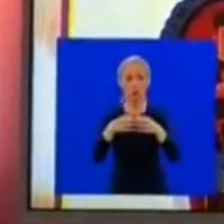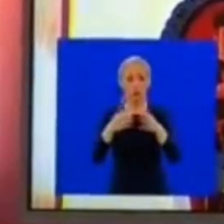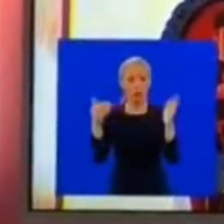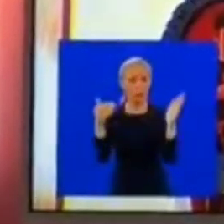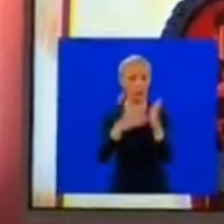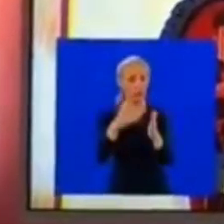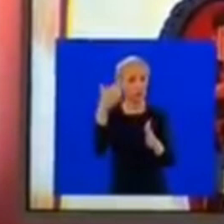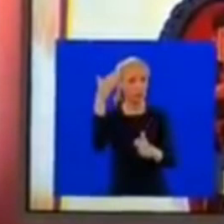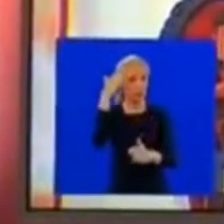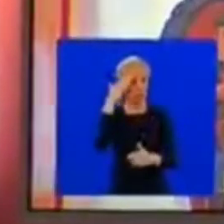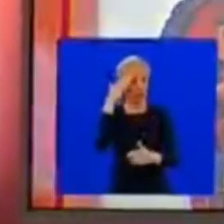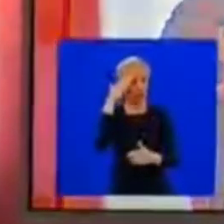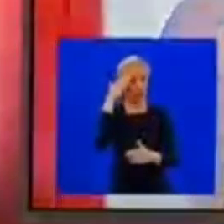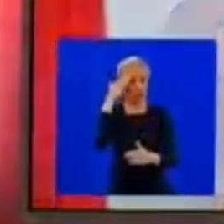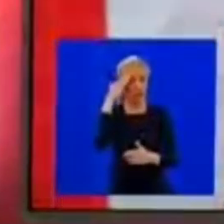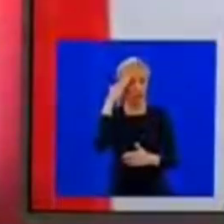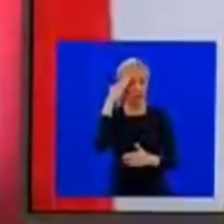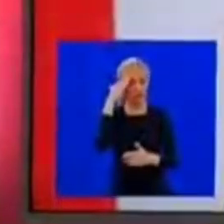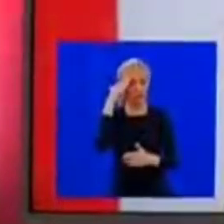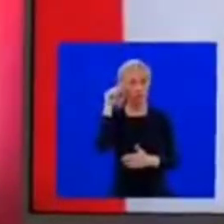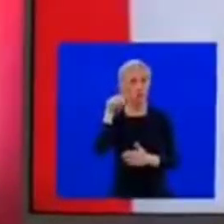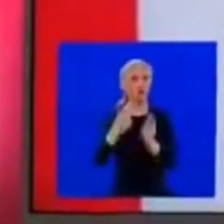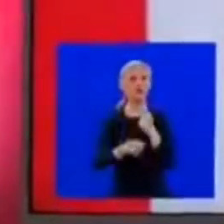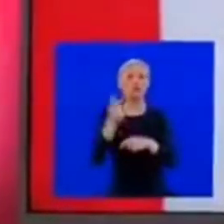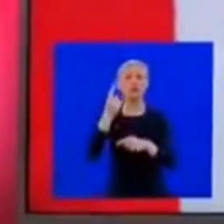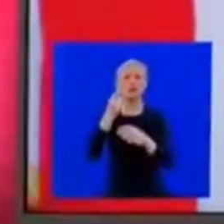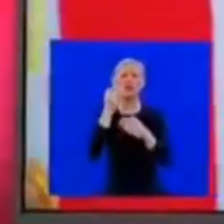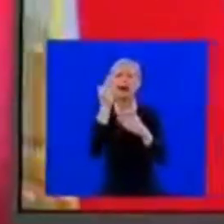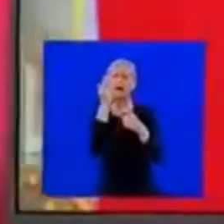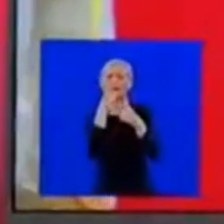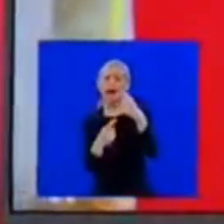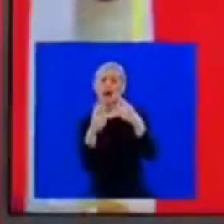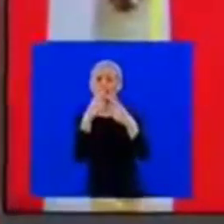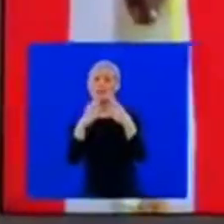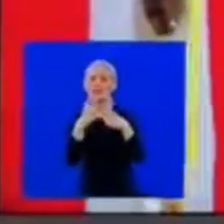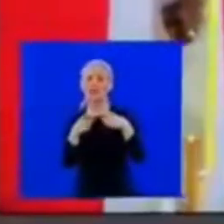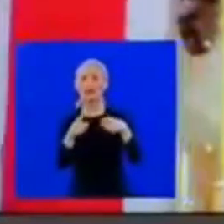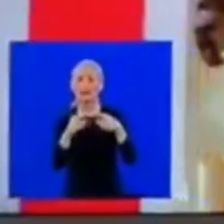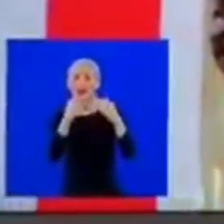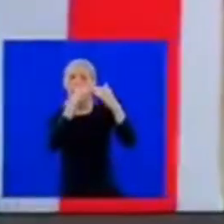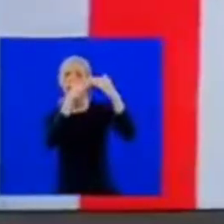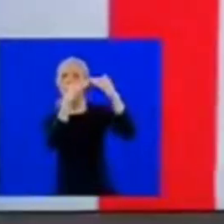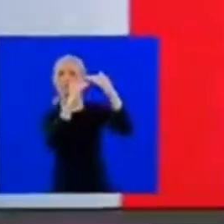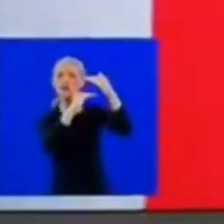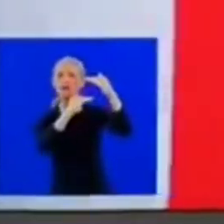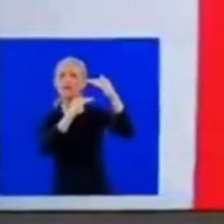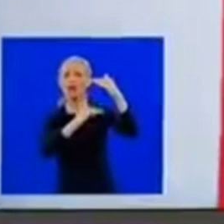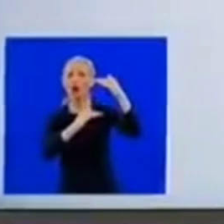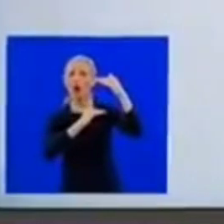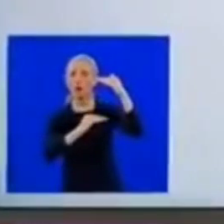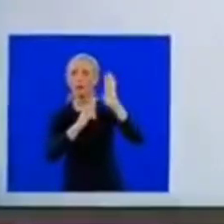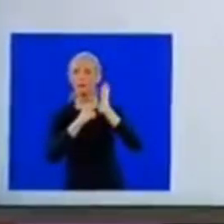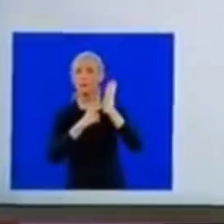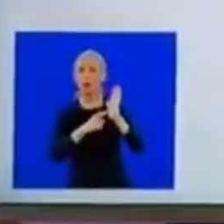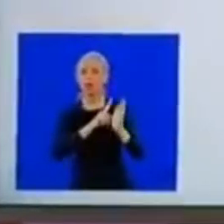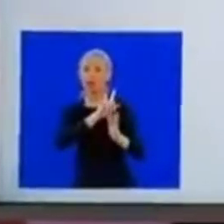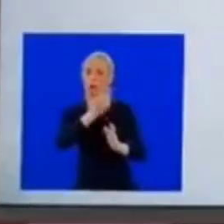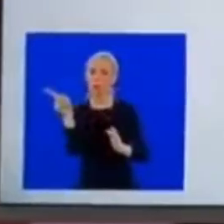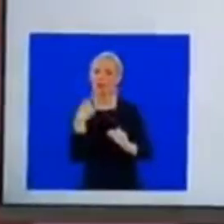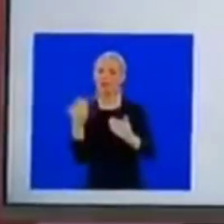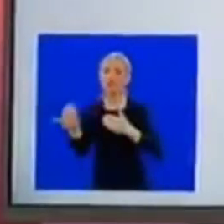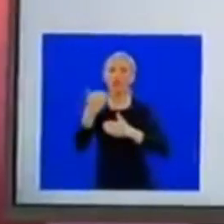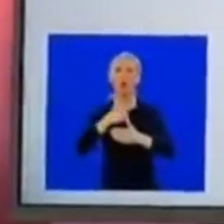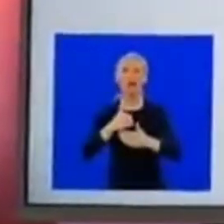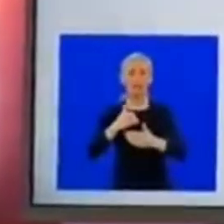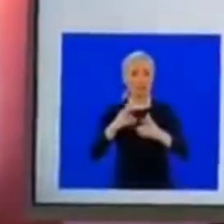Trebate znati da to se događa na različitim nivoima gdje se može pokazati to ne. Neću previše sada ulaziti u neke